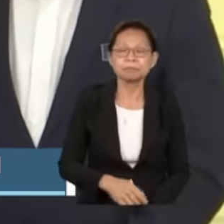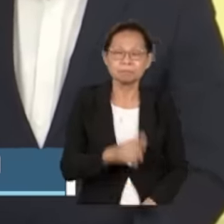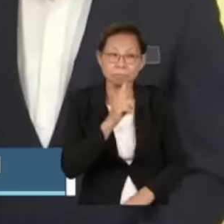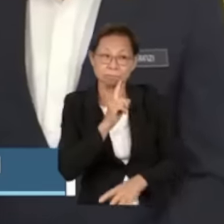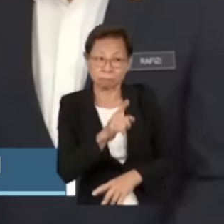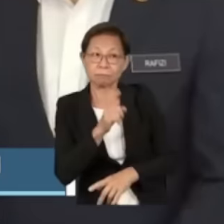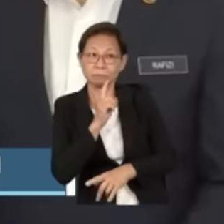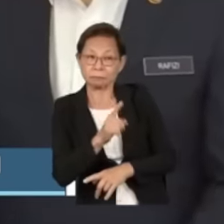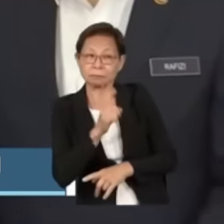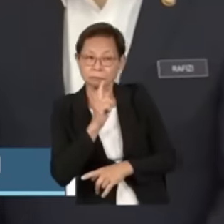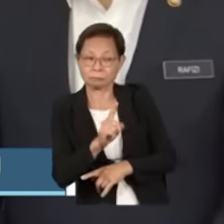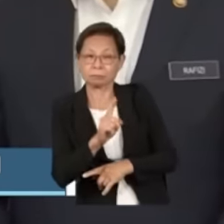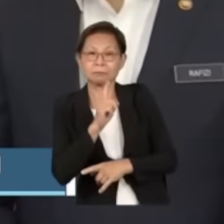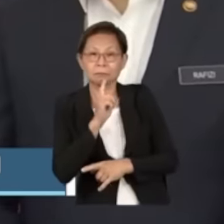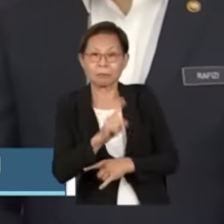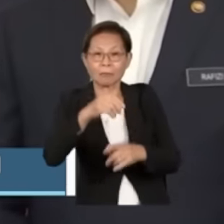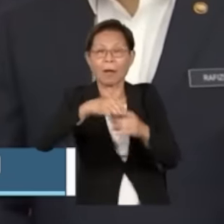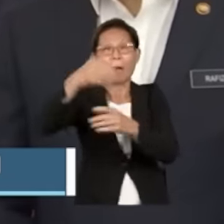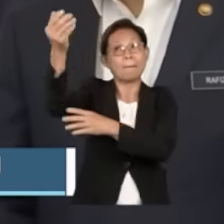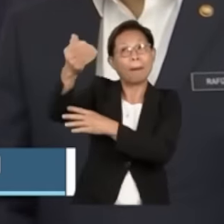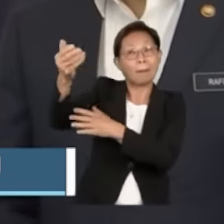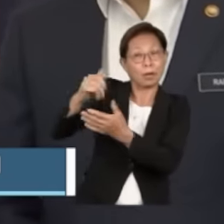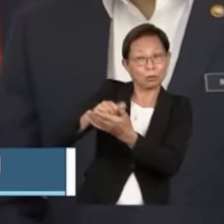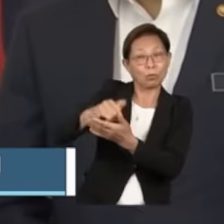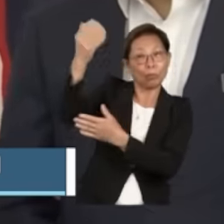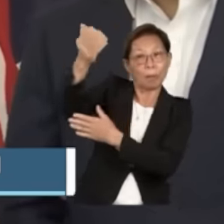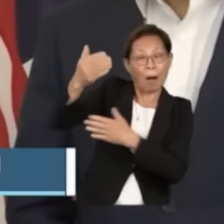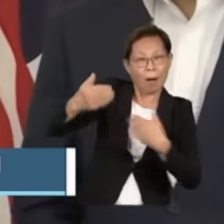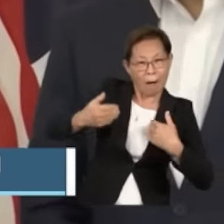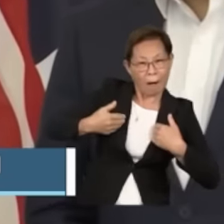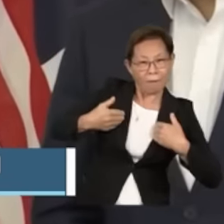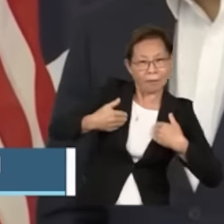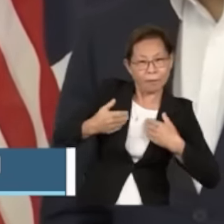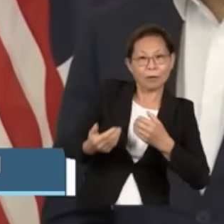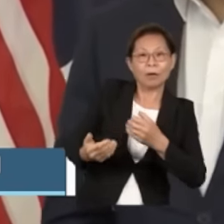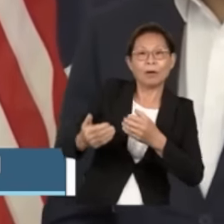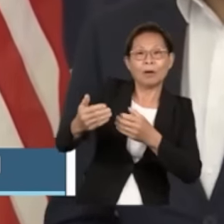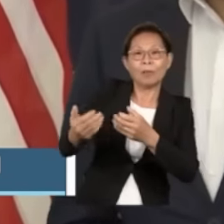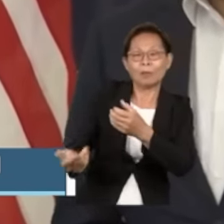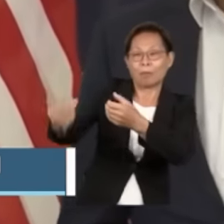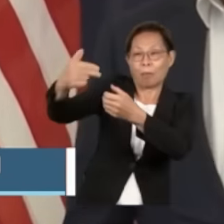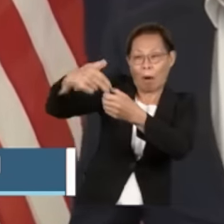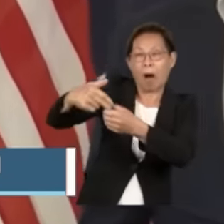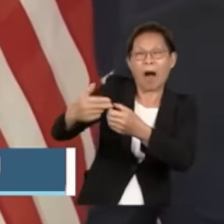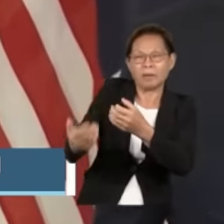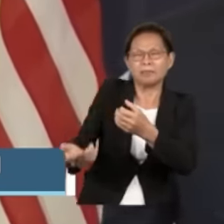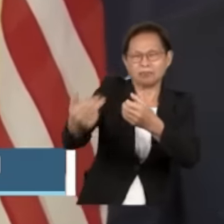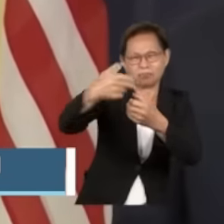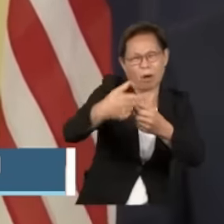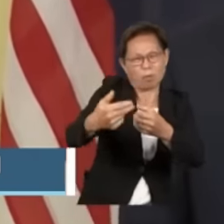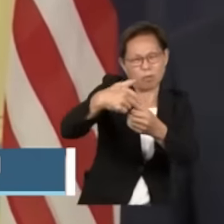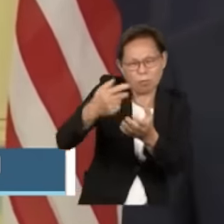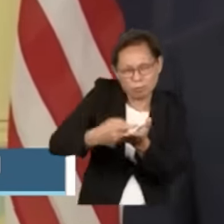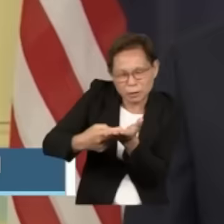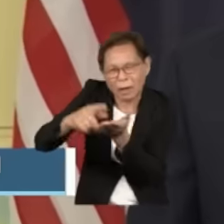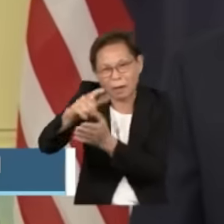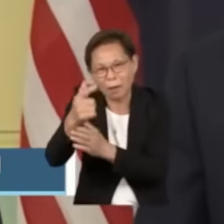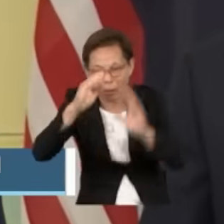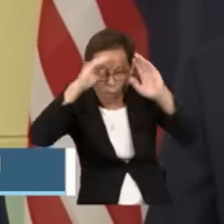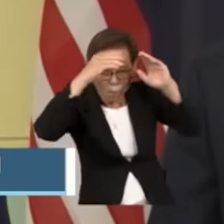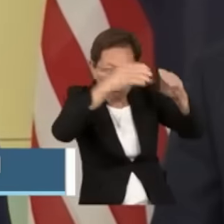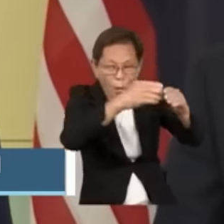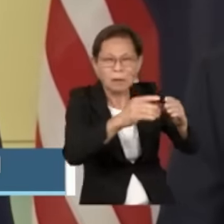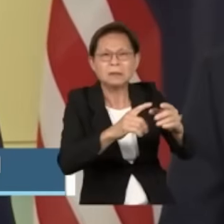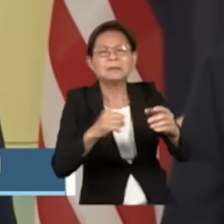Tentunya dalam pembentangan itu juga diturut disertai dengan perbincangan lain menekankan tentang